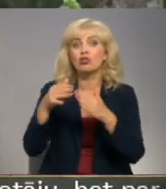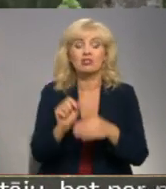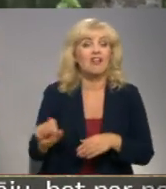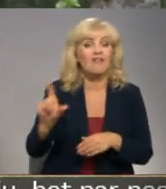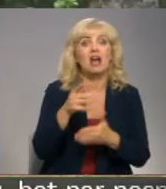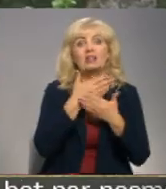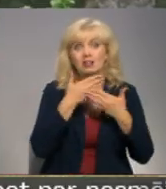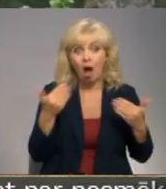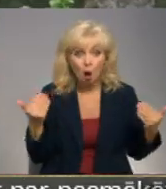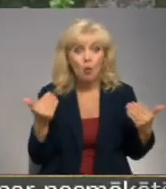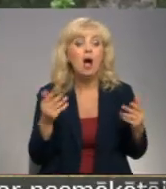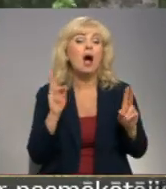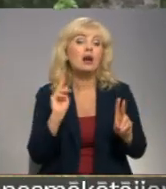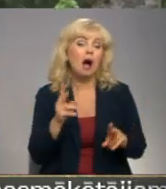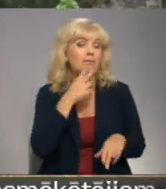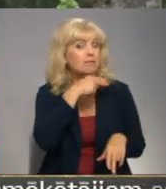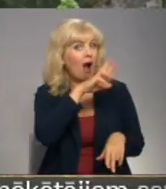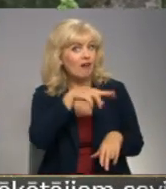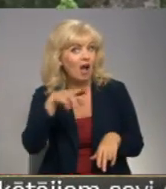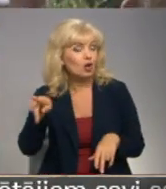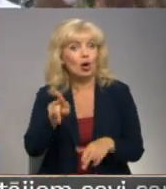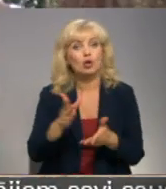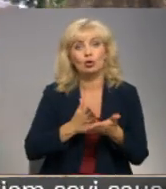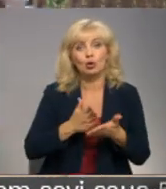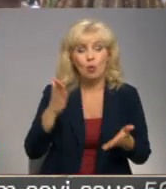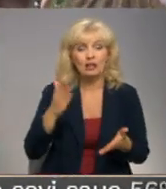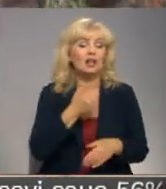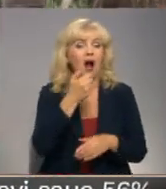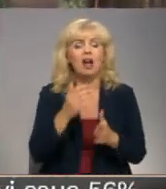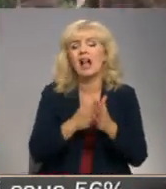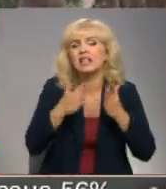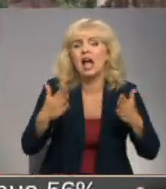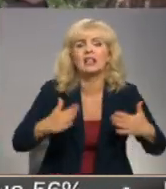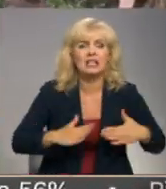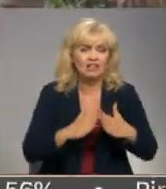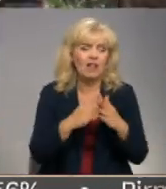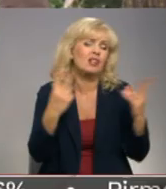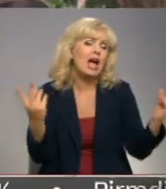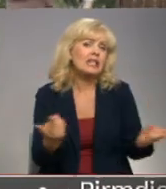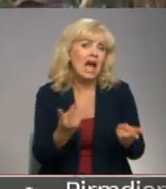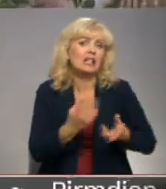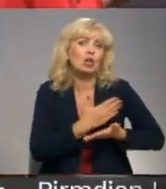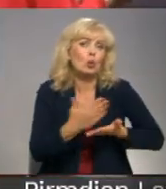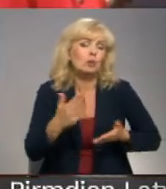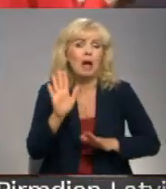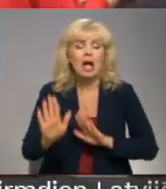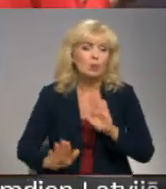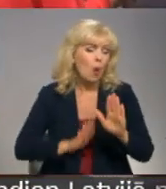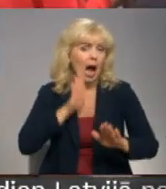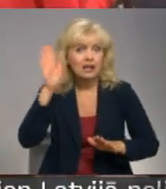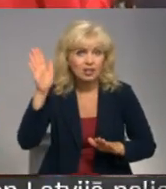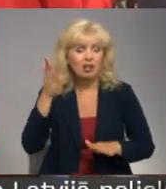un tad mēs te tā pavērojam, kas notiek būtībā. Gada lielākie svētki, kā ierasts, turpinājās līdz rīta